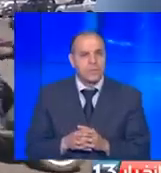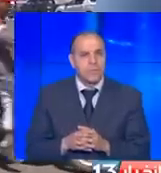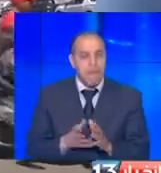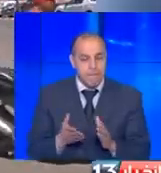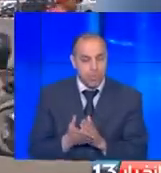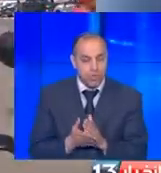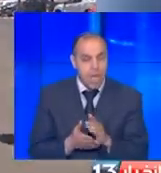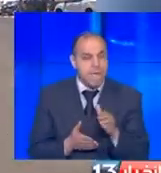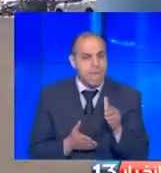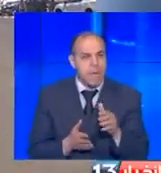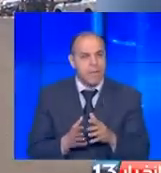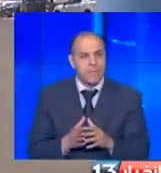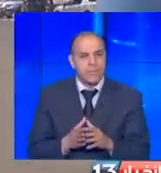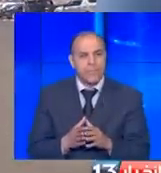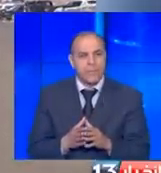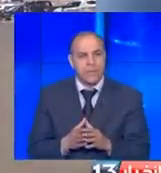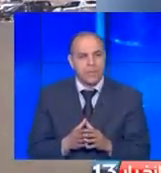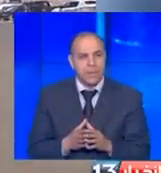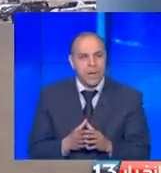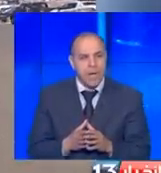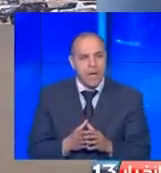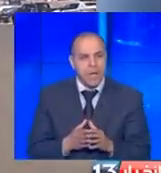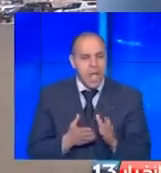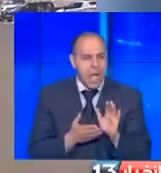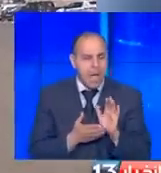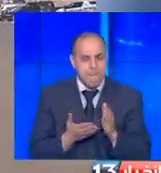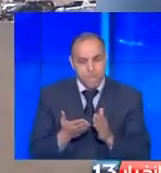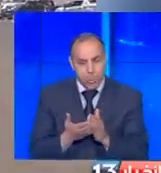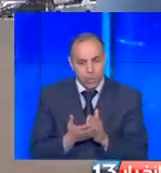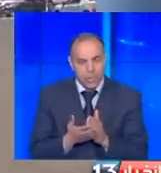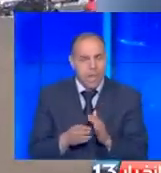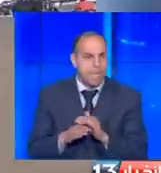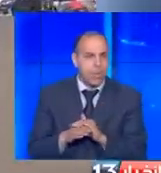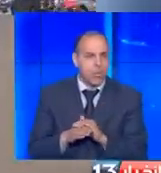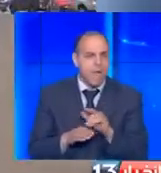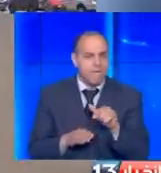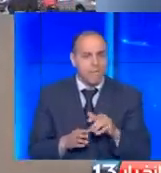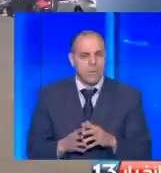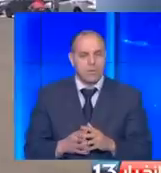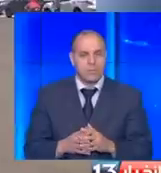للمشاريع معناها اللي هي على الأرضية، المشاريع اللي هي تتعلق وجودها معناها